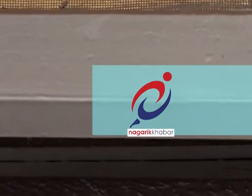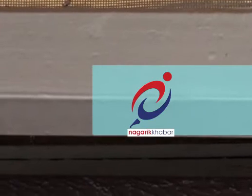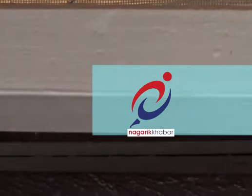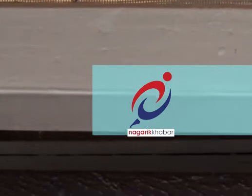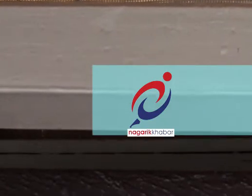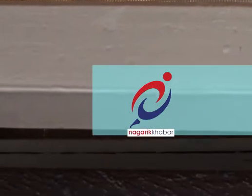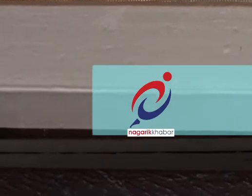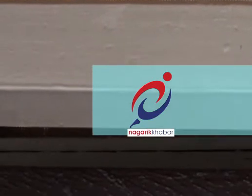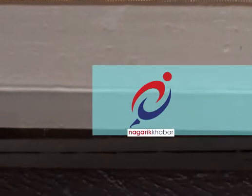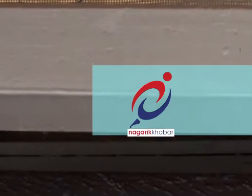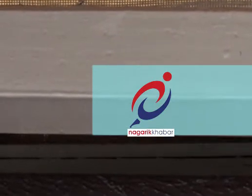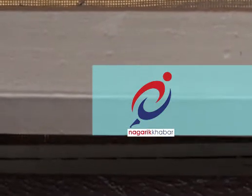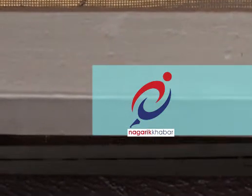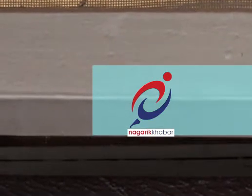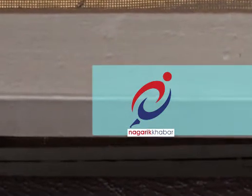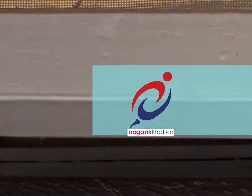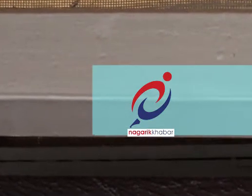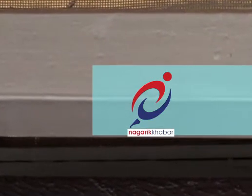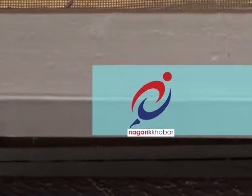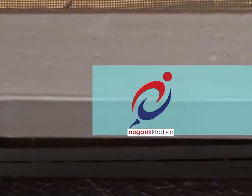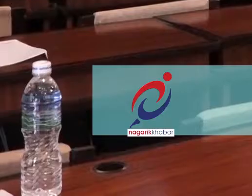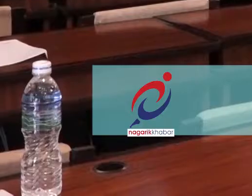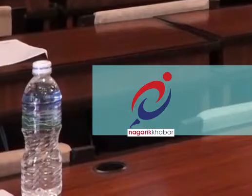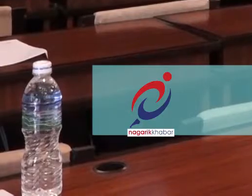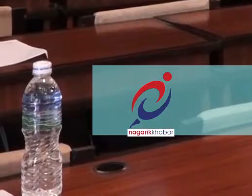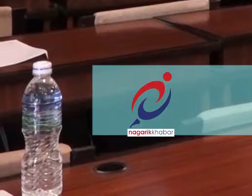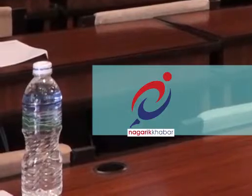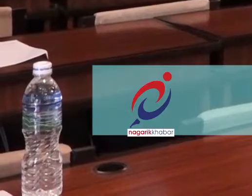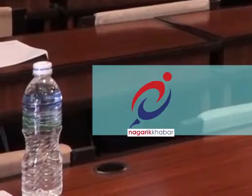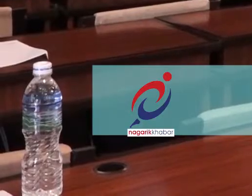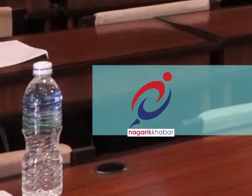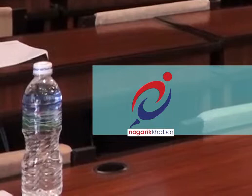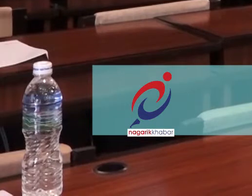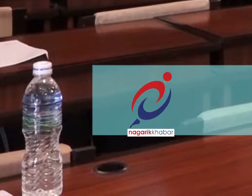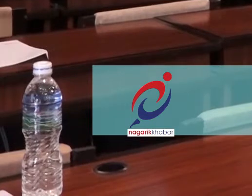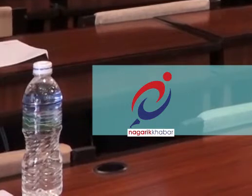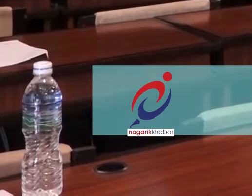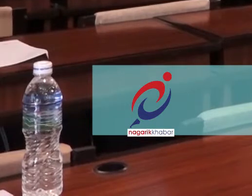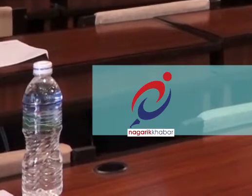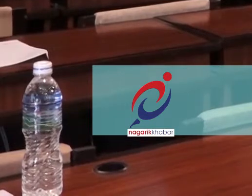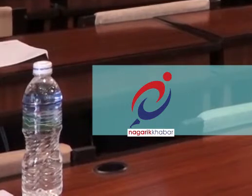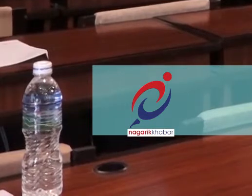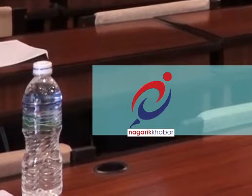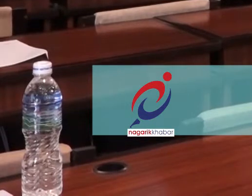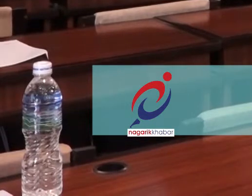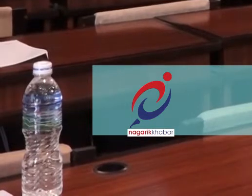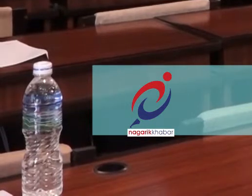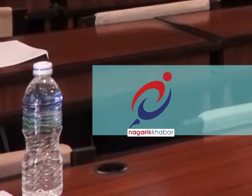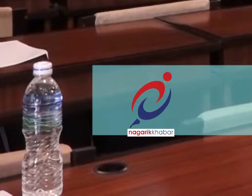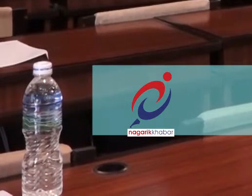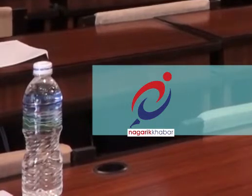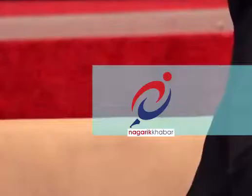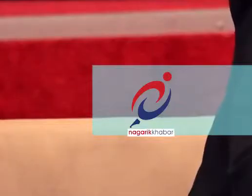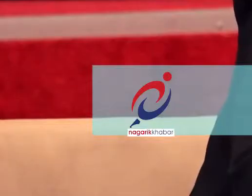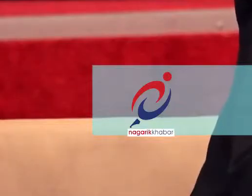प्रकाशजन्य वस्तुको आयात प्रतिस्थापन गर्ने कार्यक्रम ल्याउन सरकारलाई निर्देशन। ढलेका र सुकेका रुख उपयोगमा ल्याउन